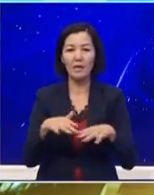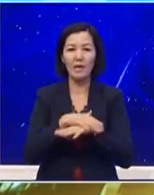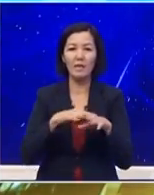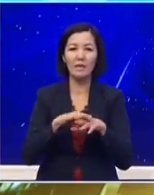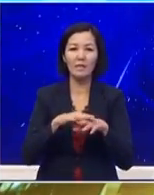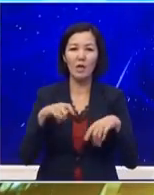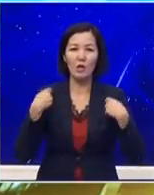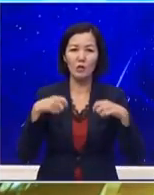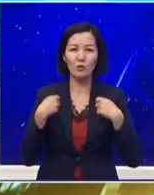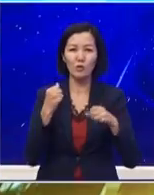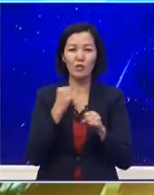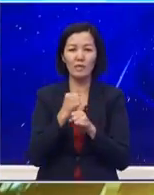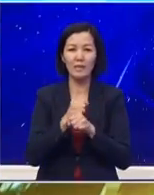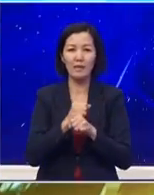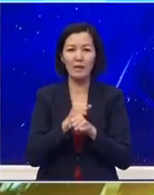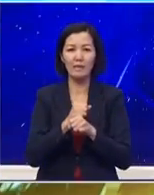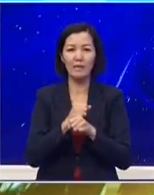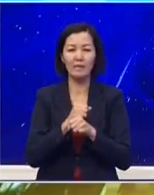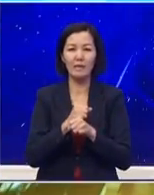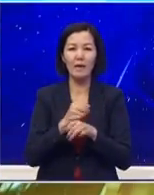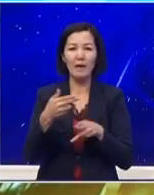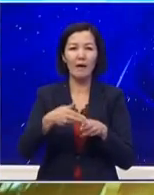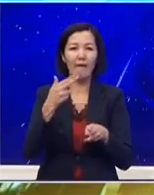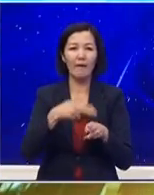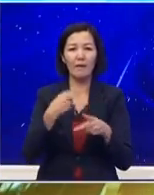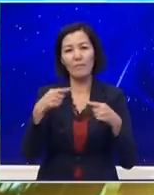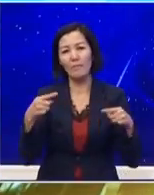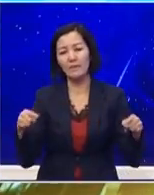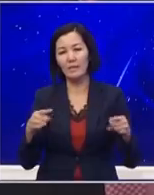жасалған белдемше, аяқ киім және тағы басқа өнімдермен қамтуда.